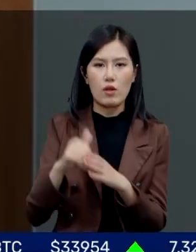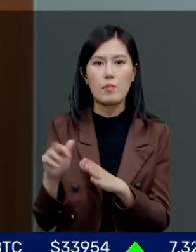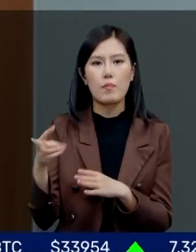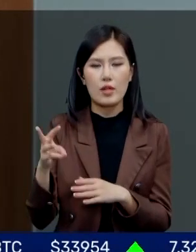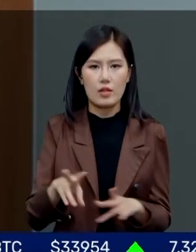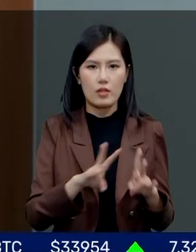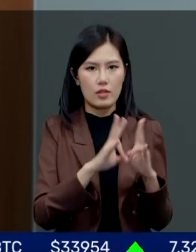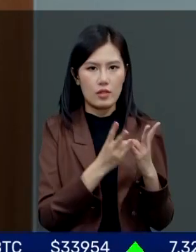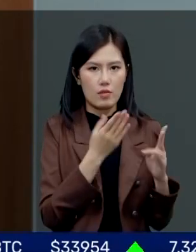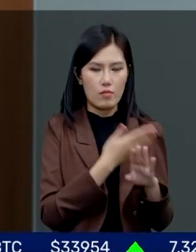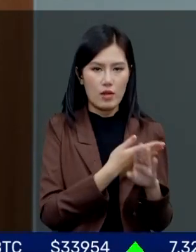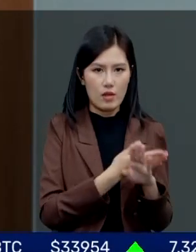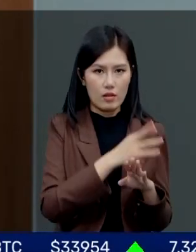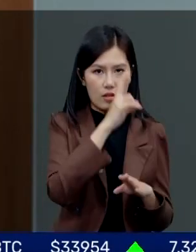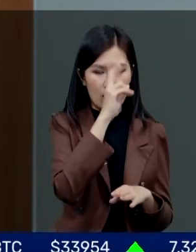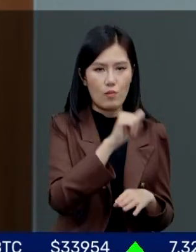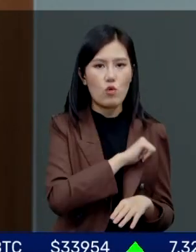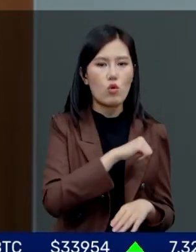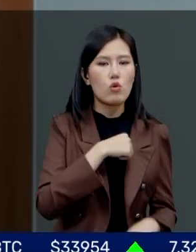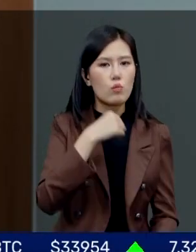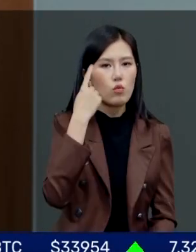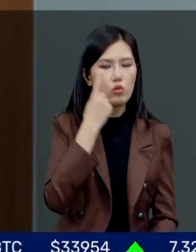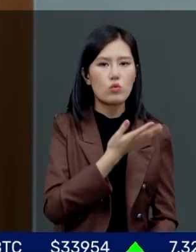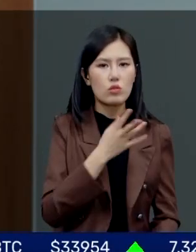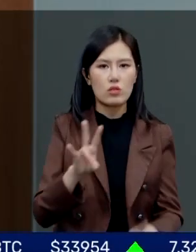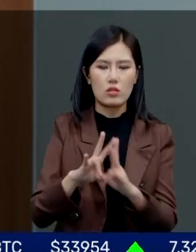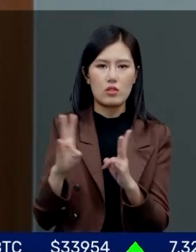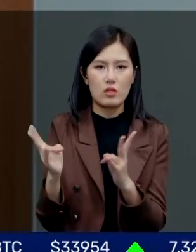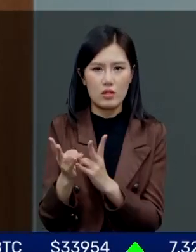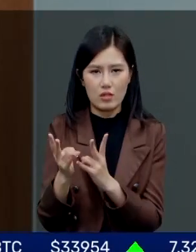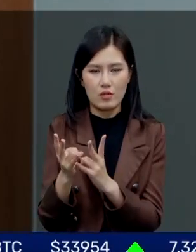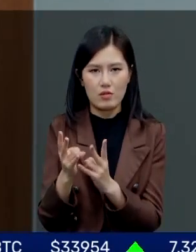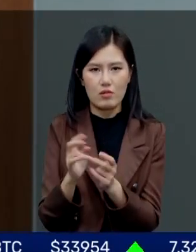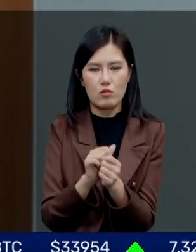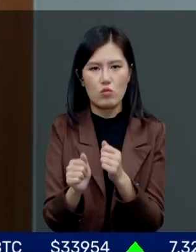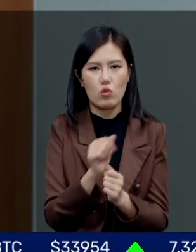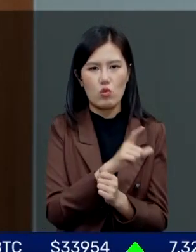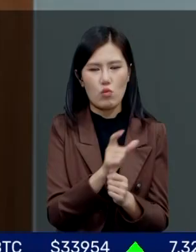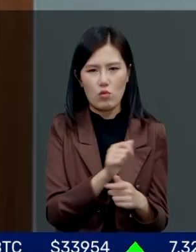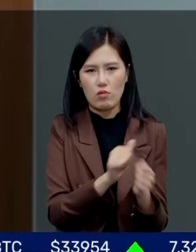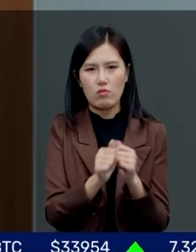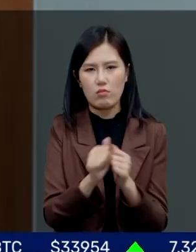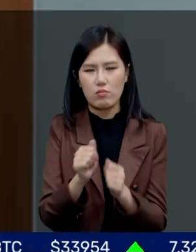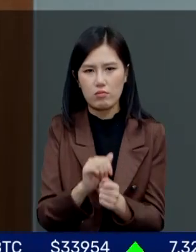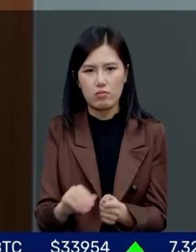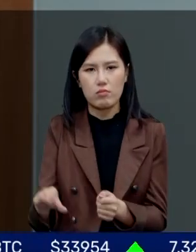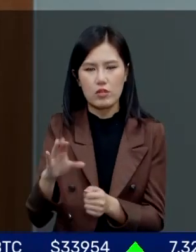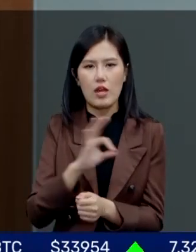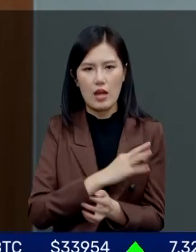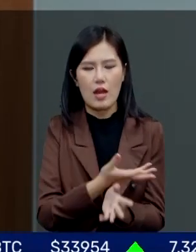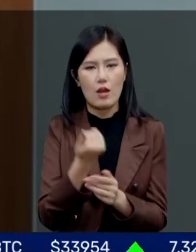яамны харж байгаагаар бол нийгмийн даатгалд хамрагдaltaй хувь хэмжээ нэмэгдэж цаашдаа нийгмийн даатгалын шимтгэл төлөлт орлого нэмэгдэнэ гэсэн юм